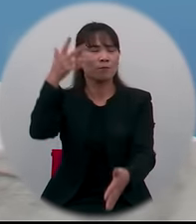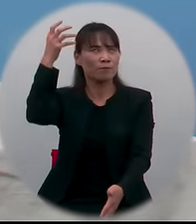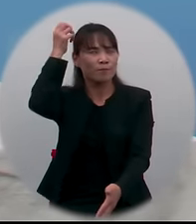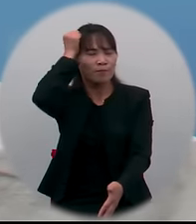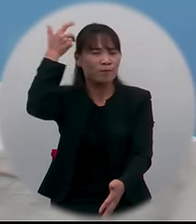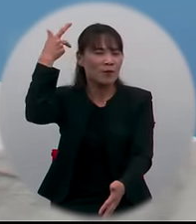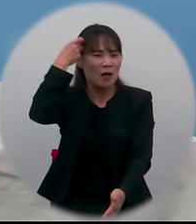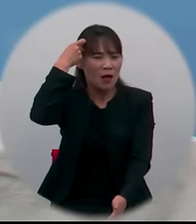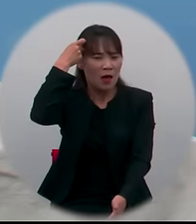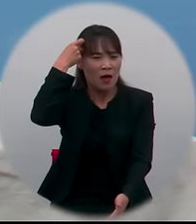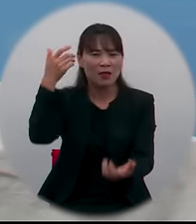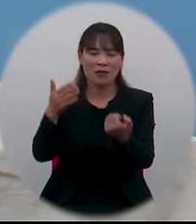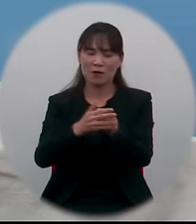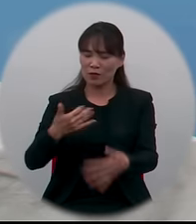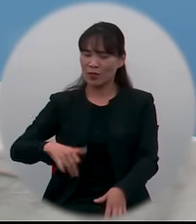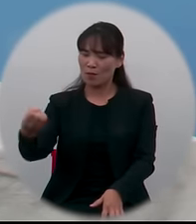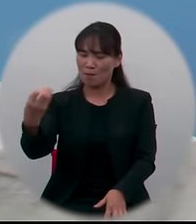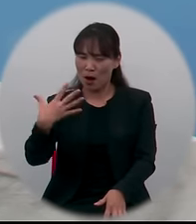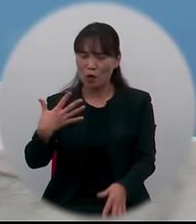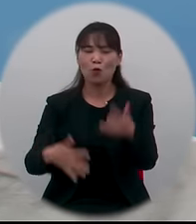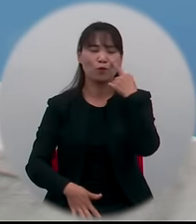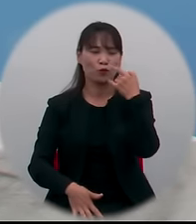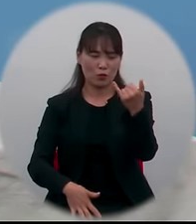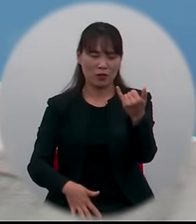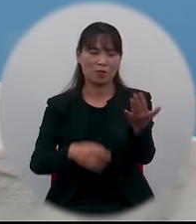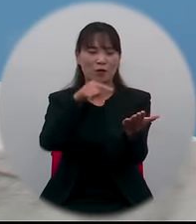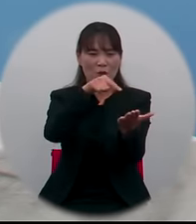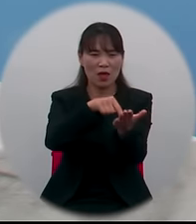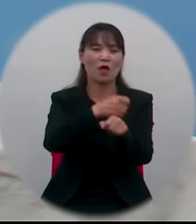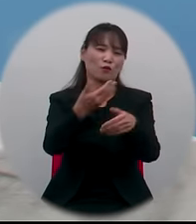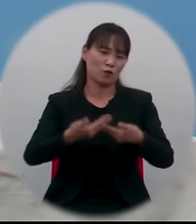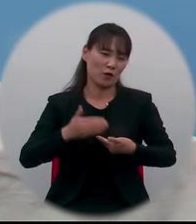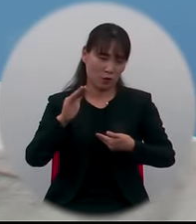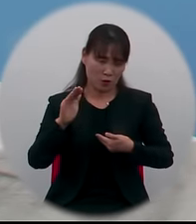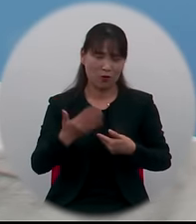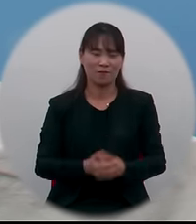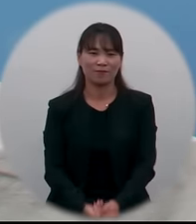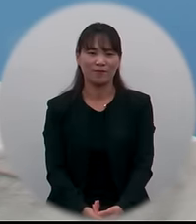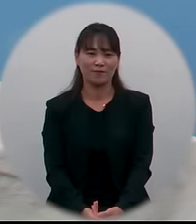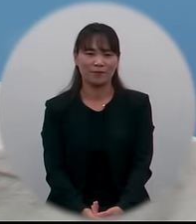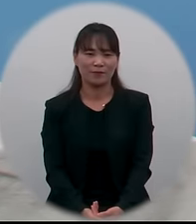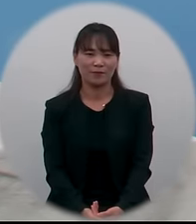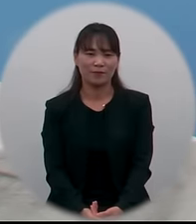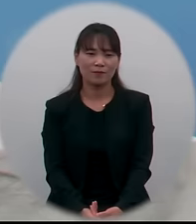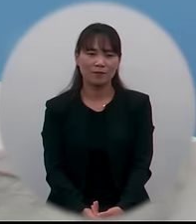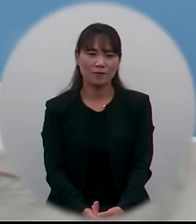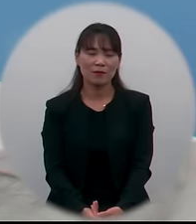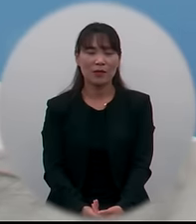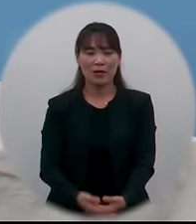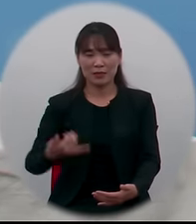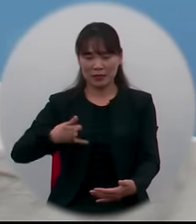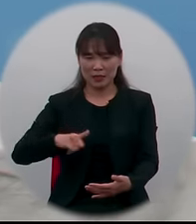경험이 각인이 됩니다 그래서 아이는 말로 선택하고 부모님이 최종 선택으로 그 아이템을 뽑아 주시는게 매우